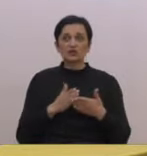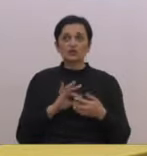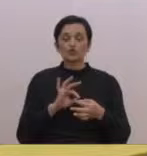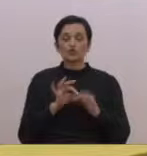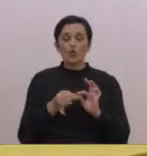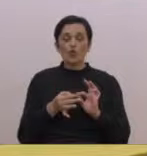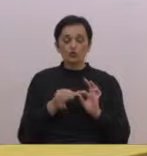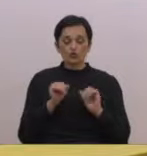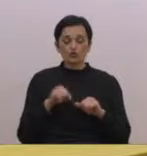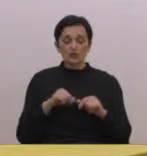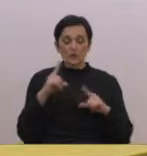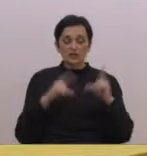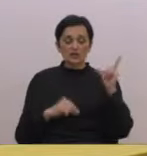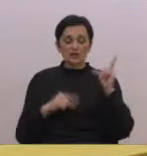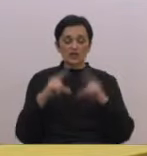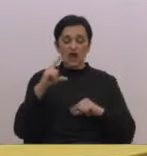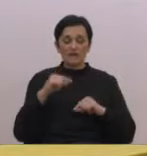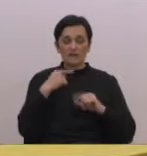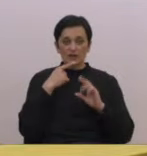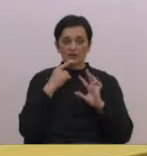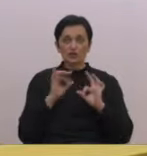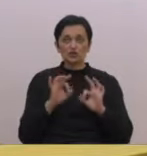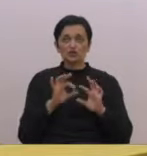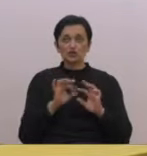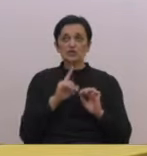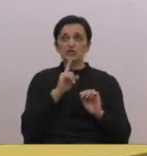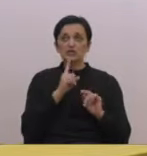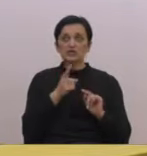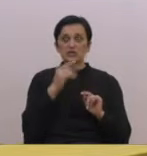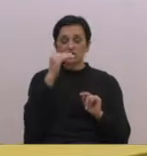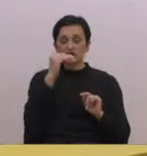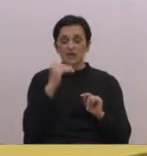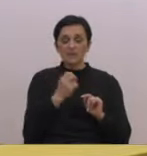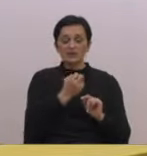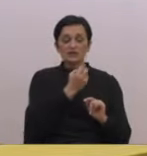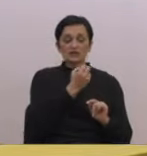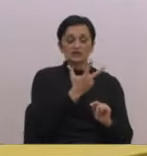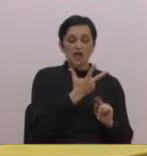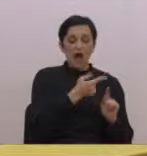კონკრეტულად შემილია სტატისტიკა, მოგიყვანოთ, წლების განმავლობაში 13 წლიდან